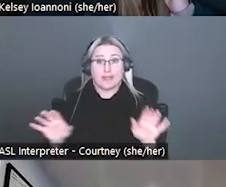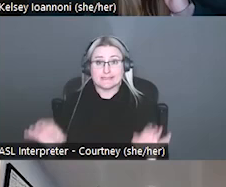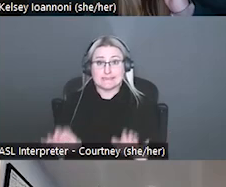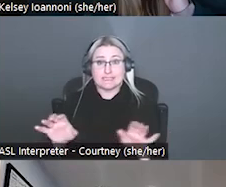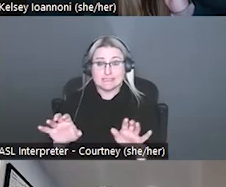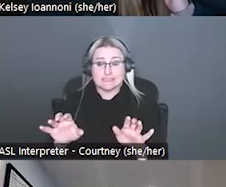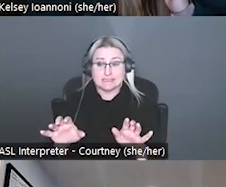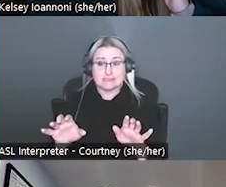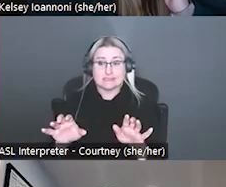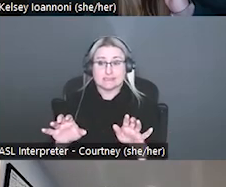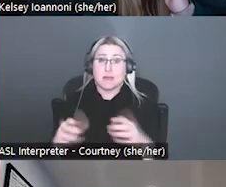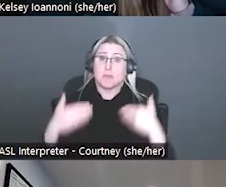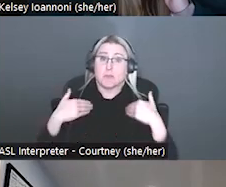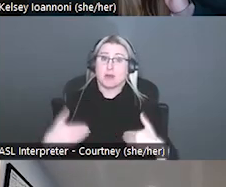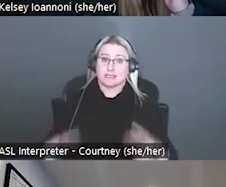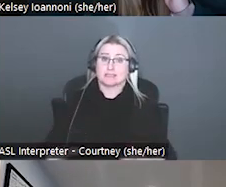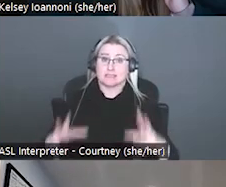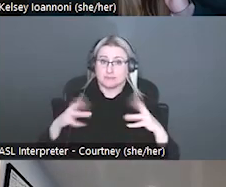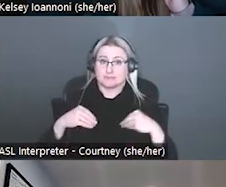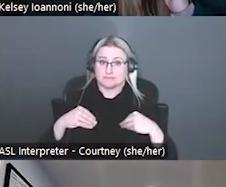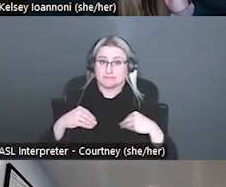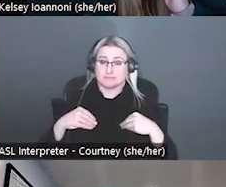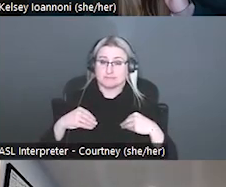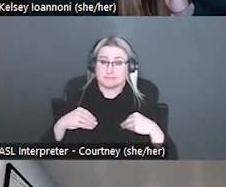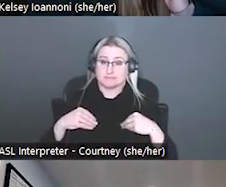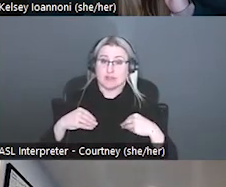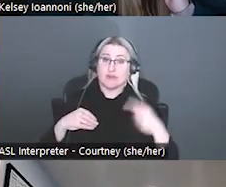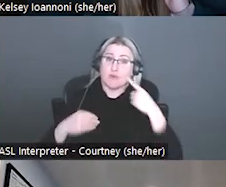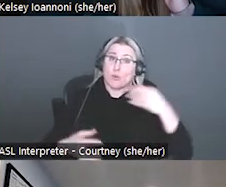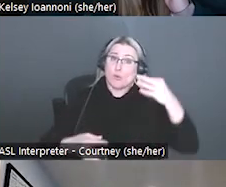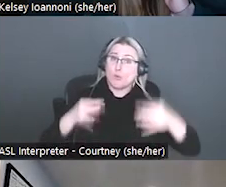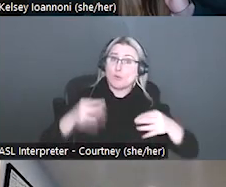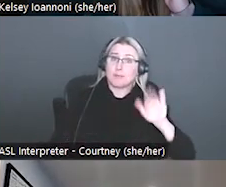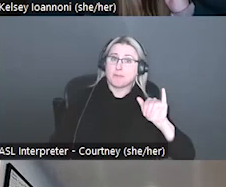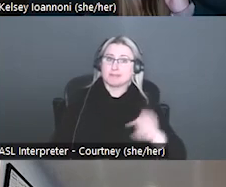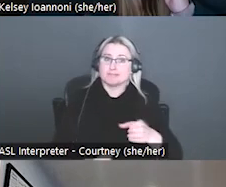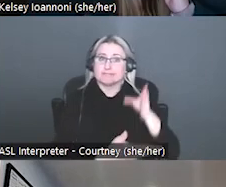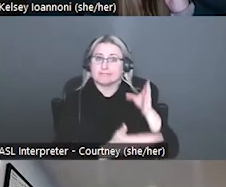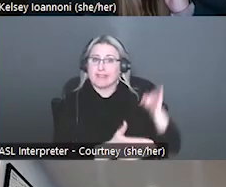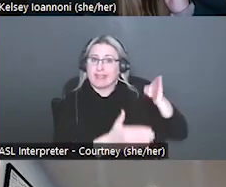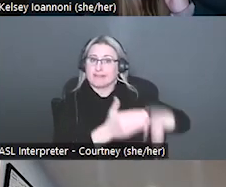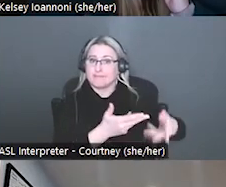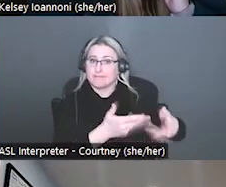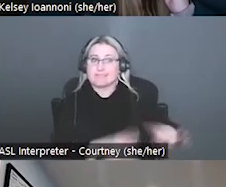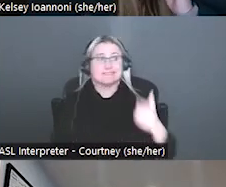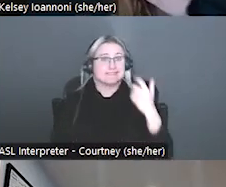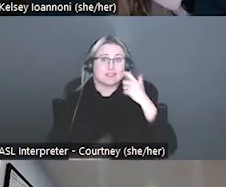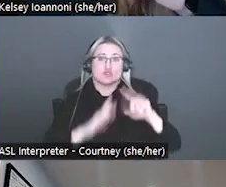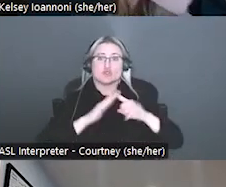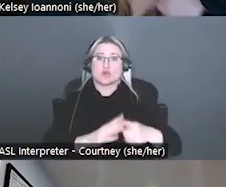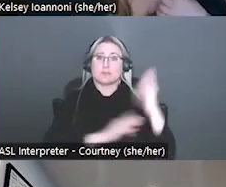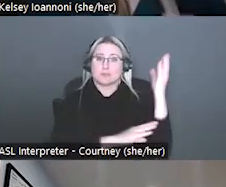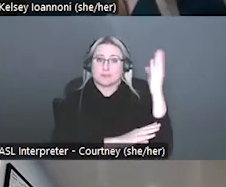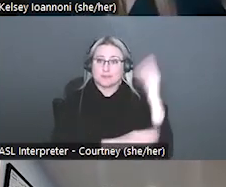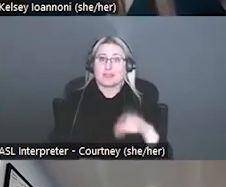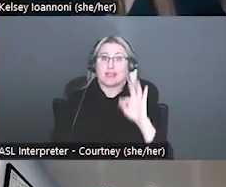donc, gymnastique à tout prix, cela est encore une fois nuisible. Plus tôt dans notre